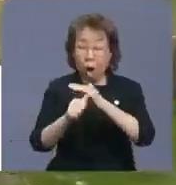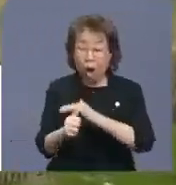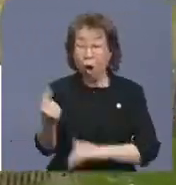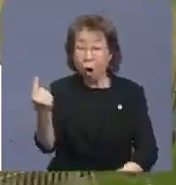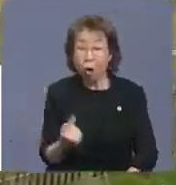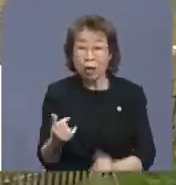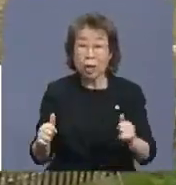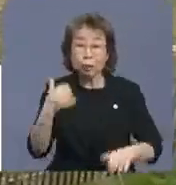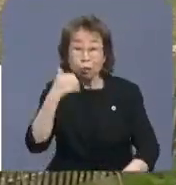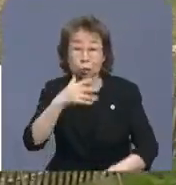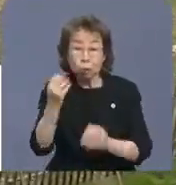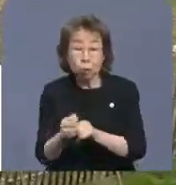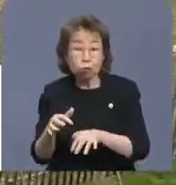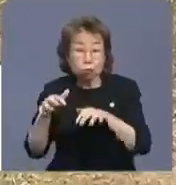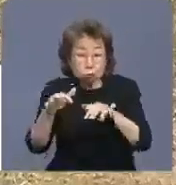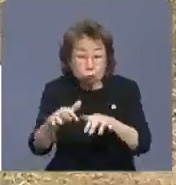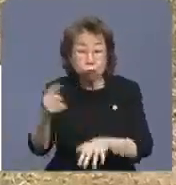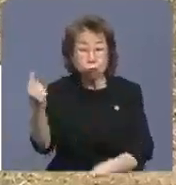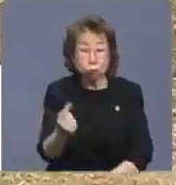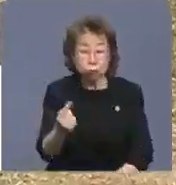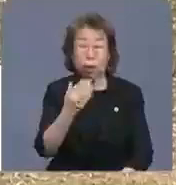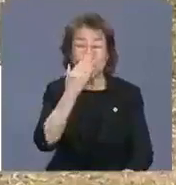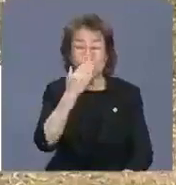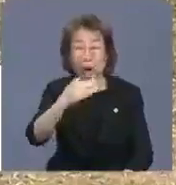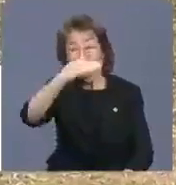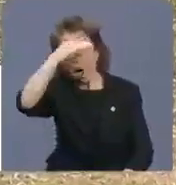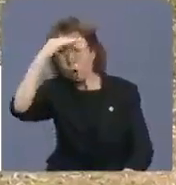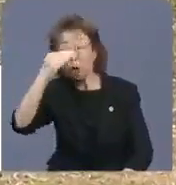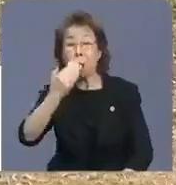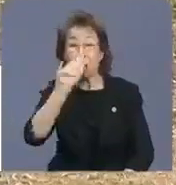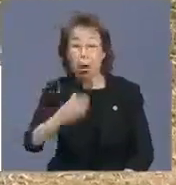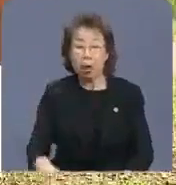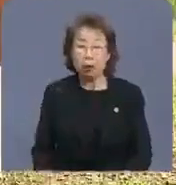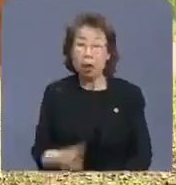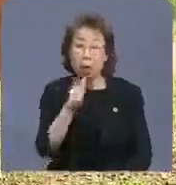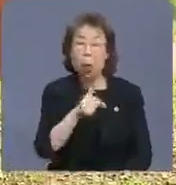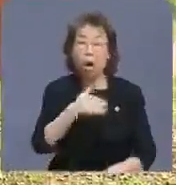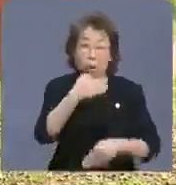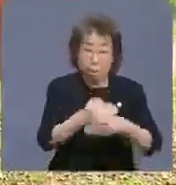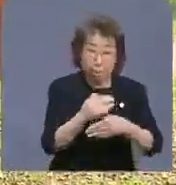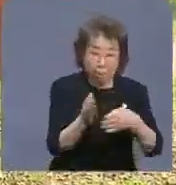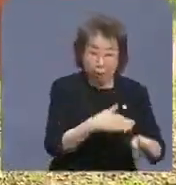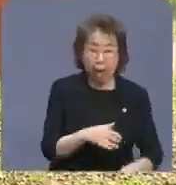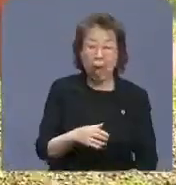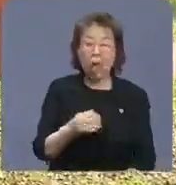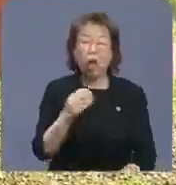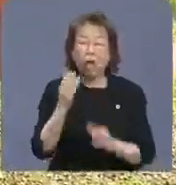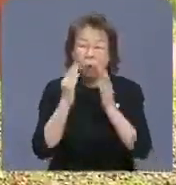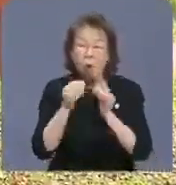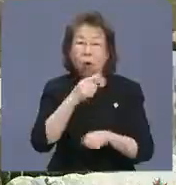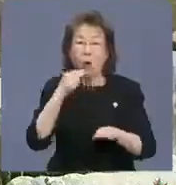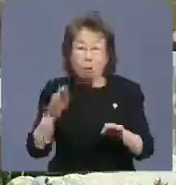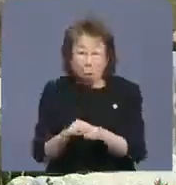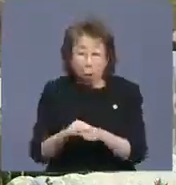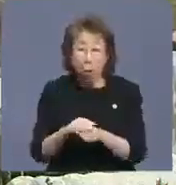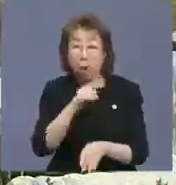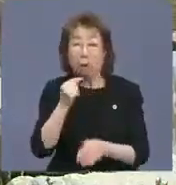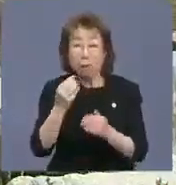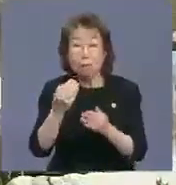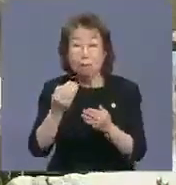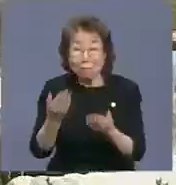관람객 누구나 수목원을 관람할 수 있습니다 또 월요일을 뺀 주말과 휴일 공휴일에도 문을 열기로